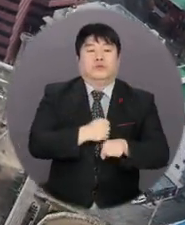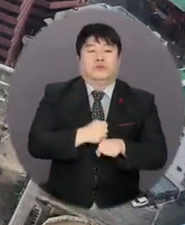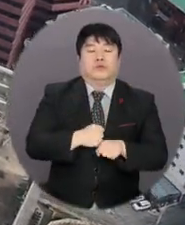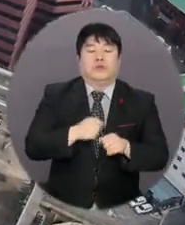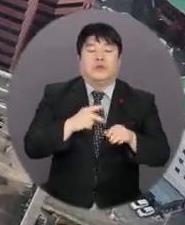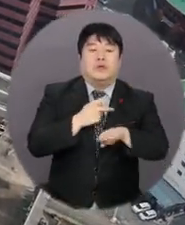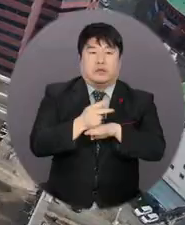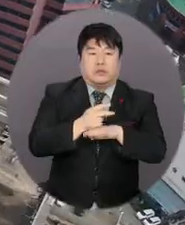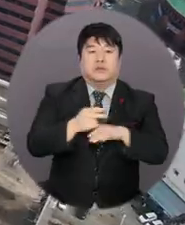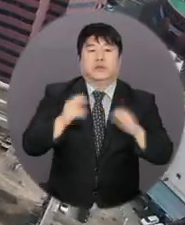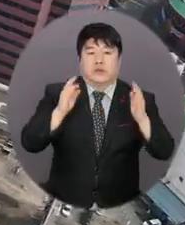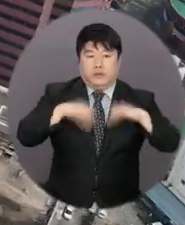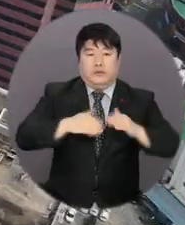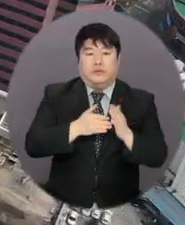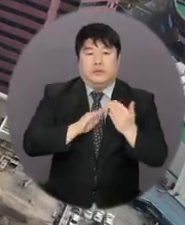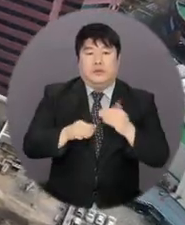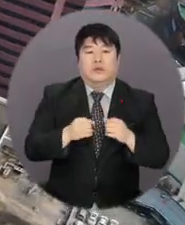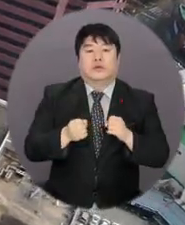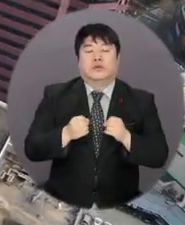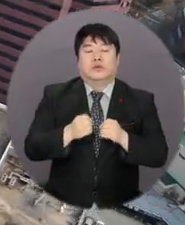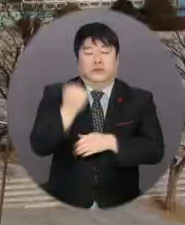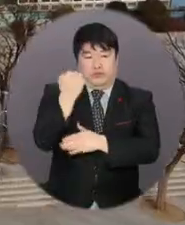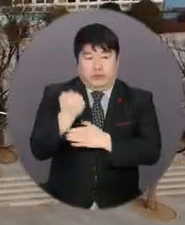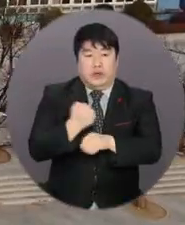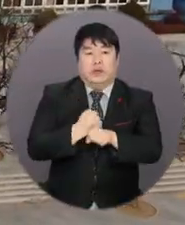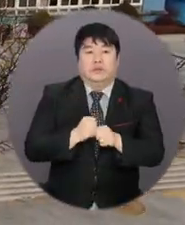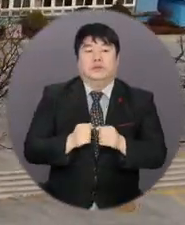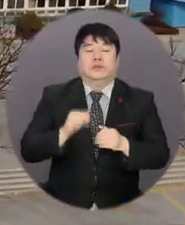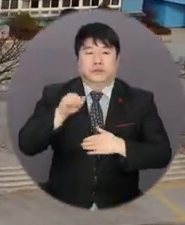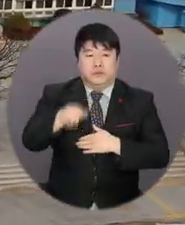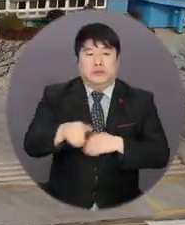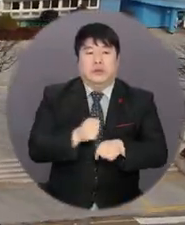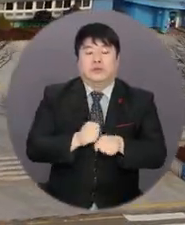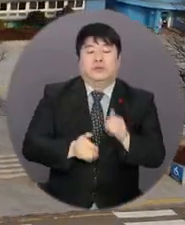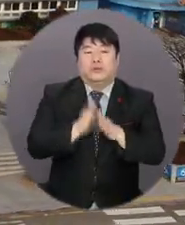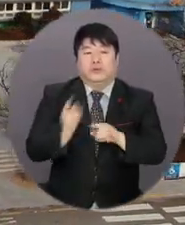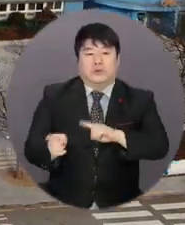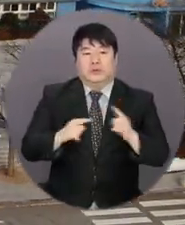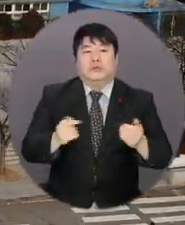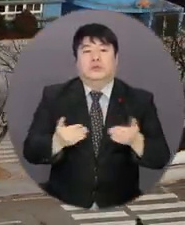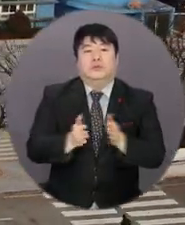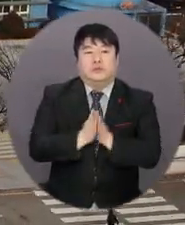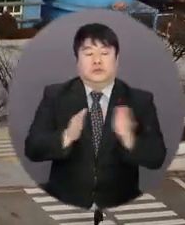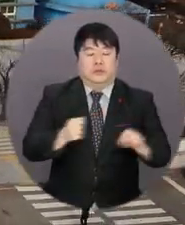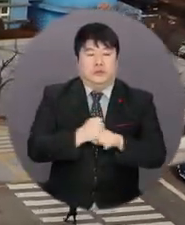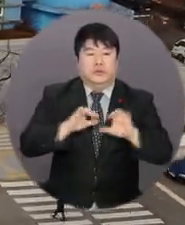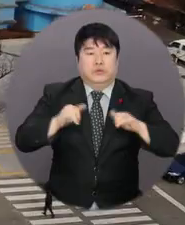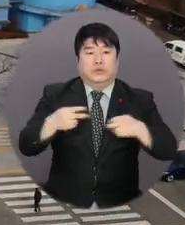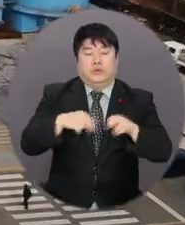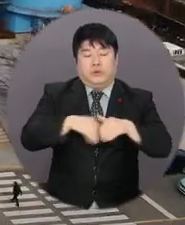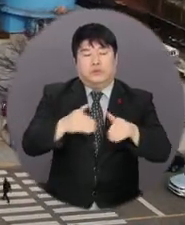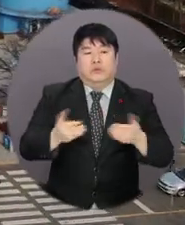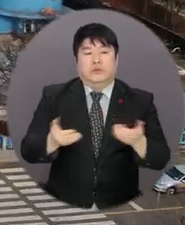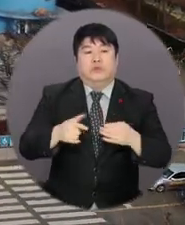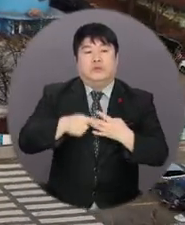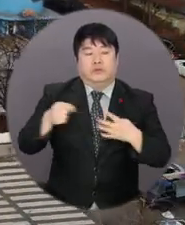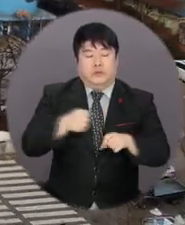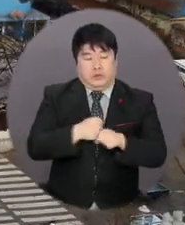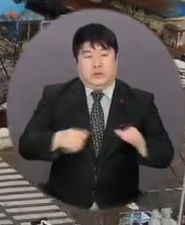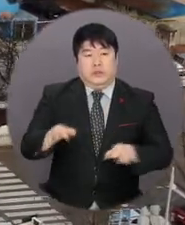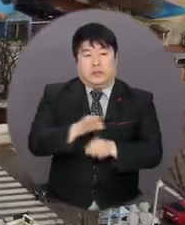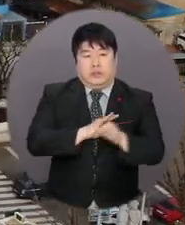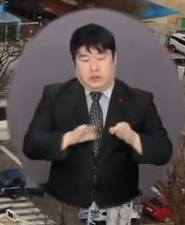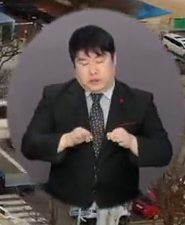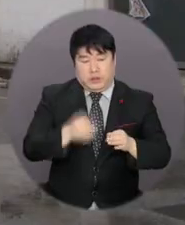침체됐던 광주역 도심재생 사업이 첫발을 뗐습니다. 국토부 주관 사업에 선정돼 이 일대에는 경제기반형